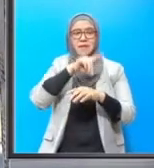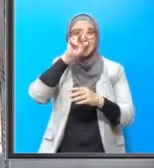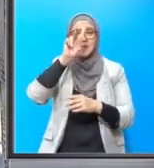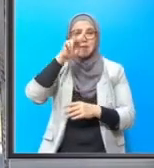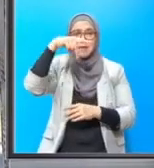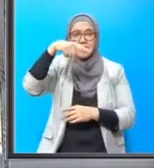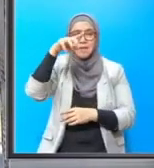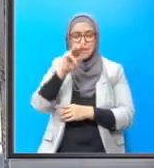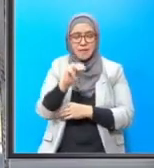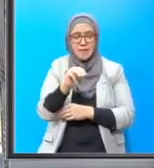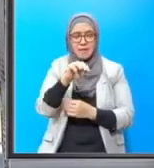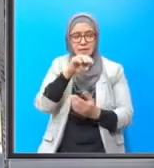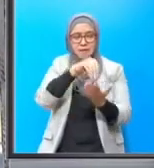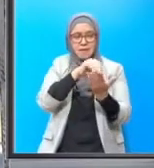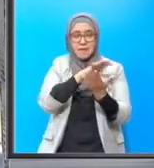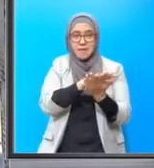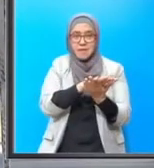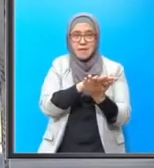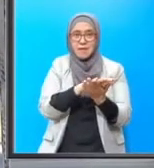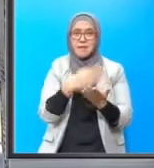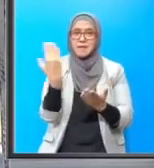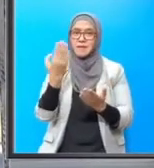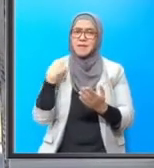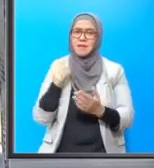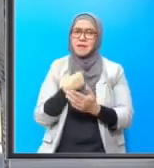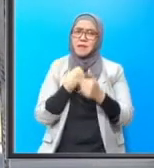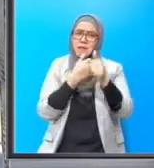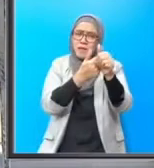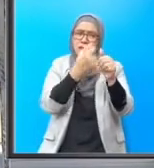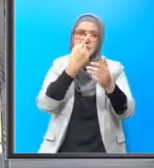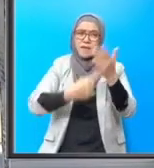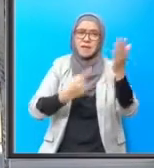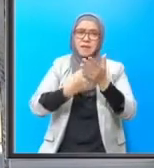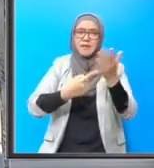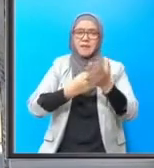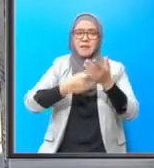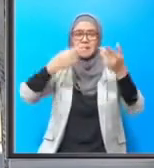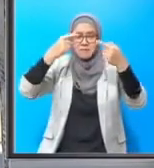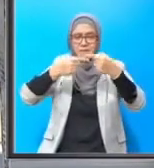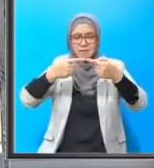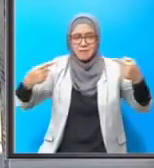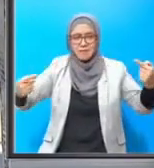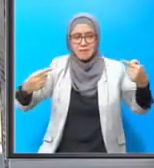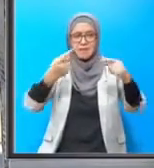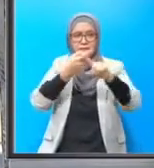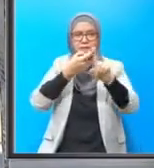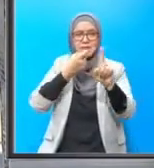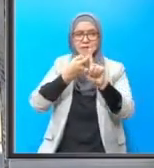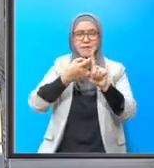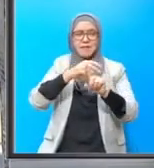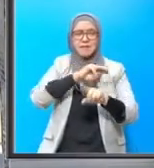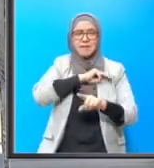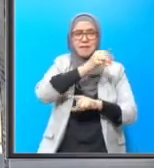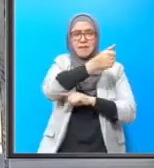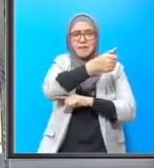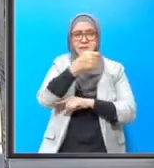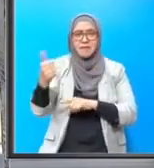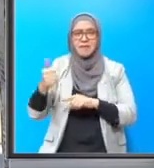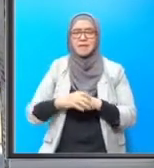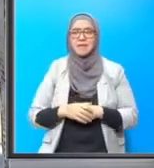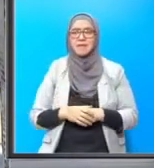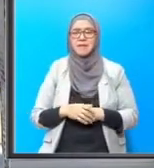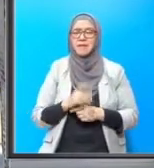apa arahan yang telah dikemukan oleh lima menteri diri untuk makluman tabah saya cerai semuanya tulisannya di